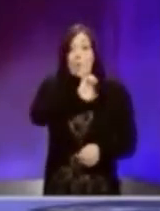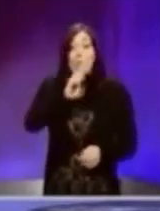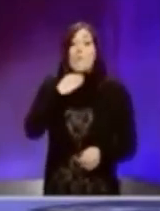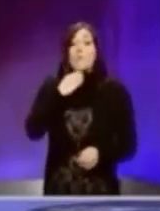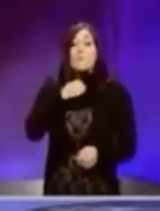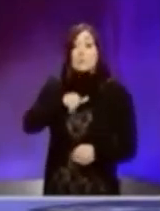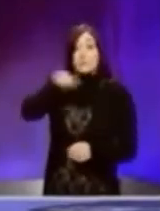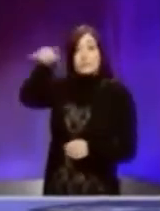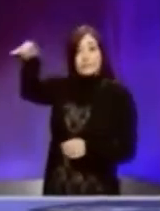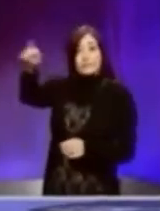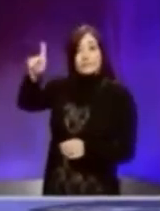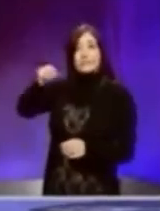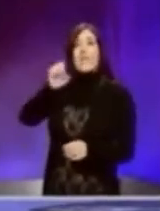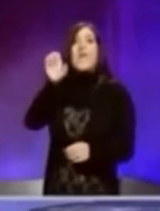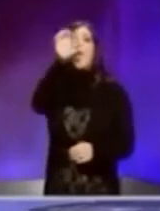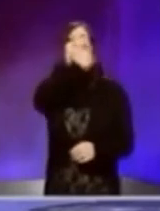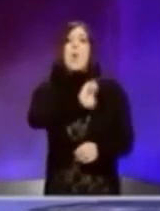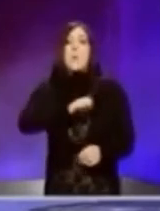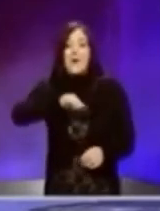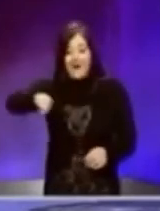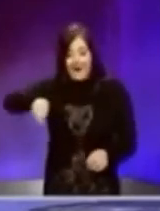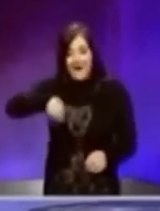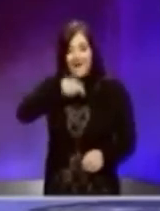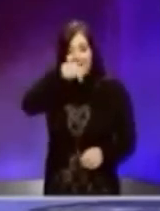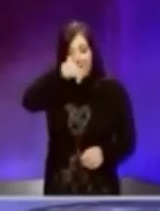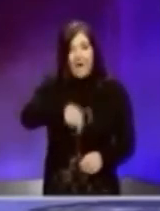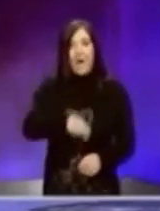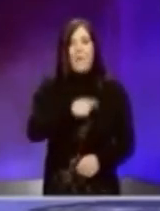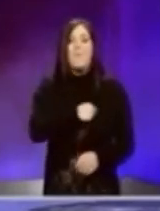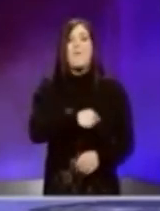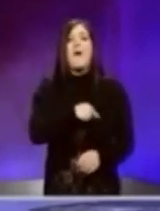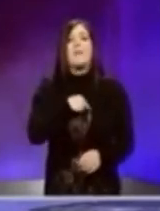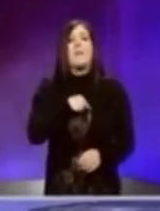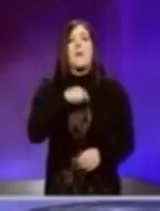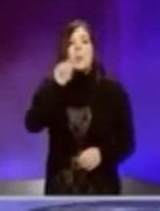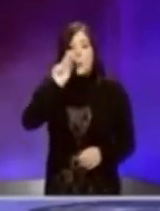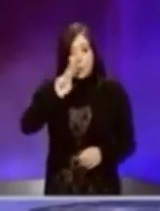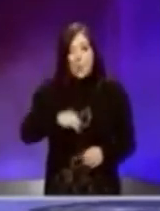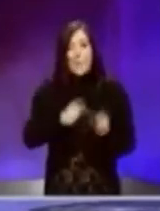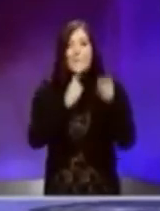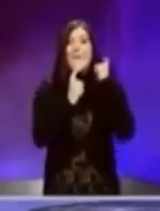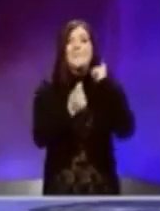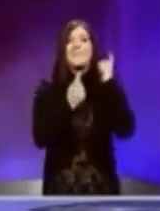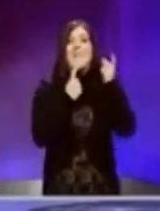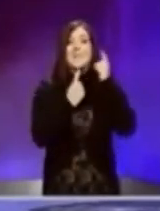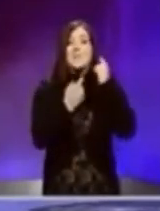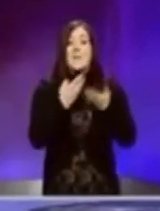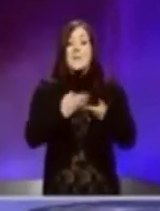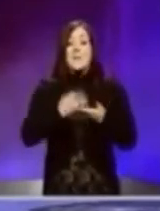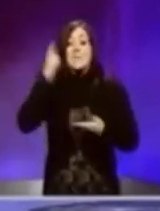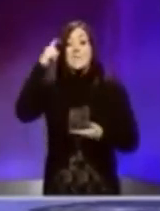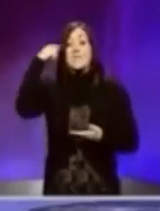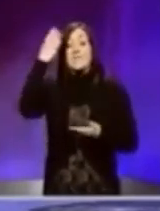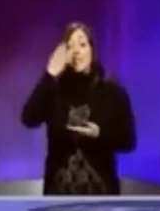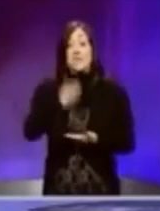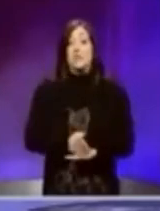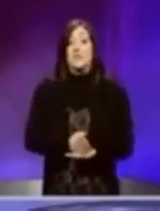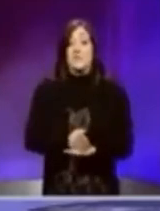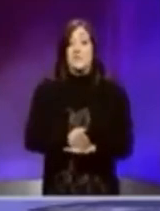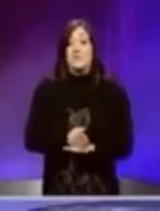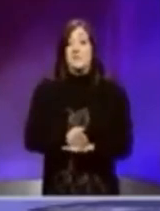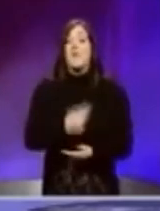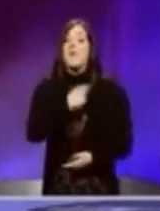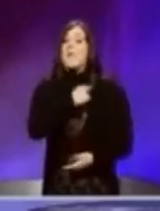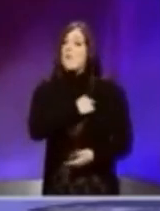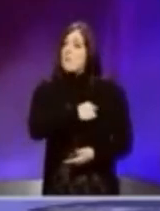ħibna fl-Unjoni Ewropea għandna sehem fit-teħid tad-deċiżjonijiet. Bħala pajjiż qegħdin madwar